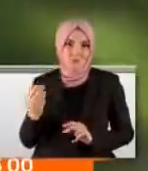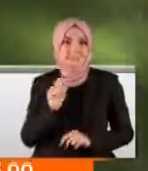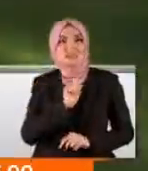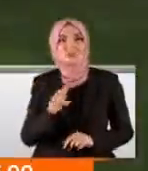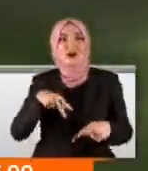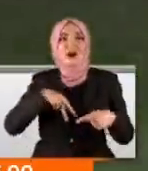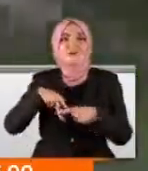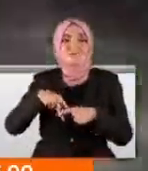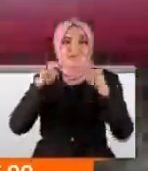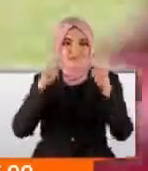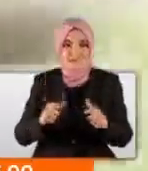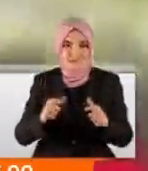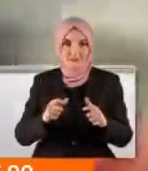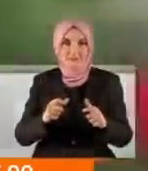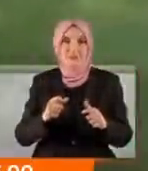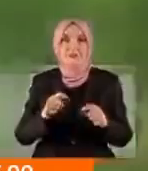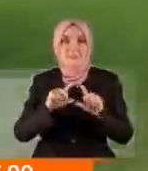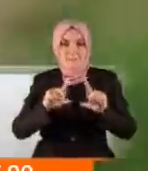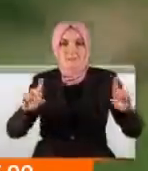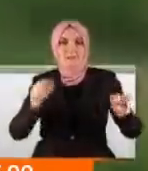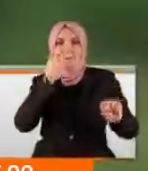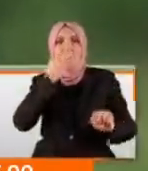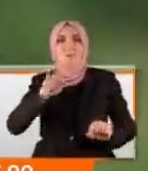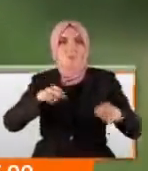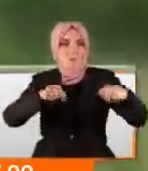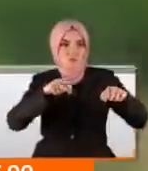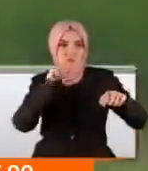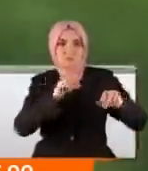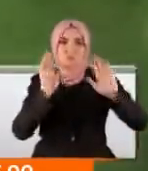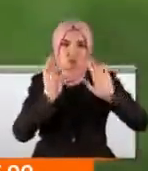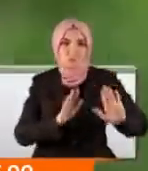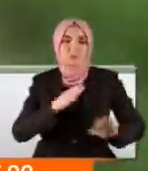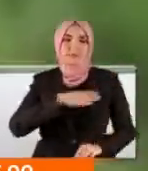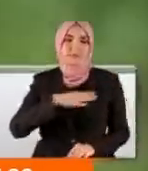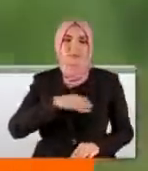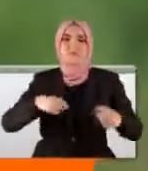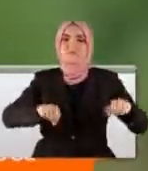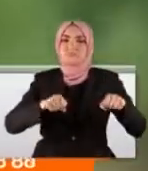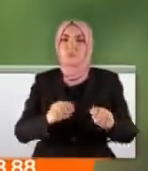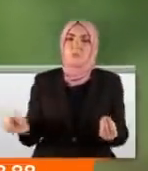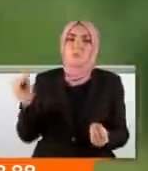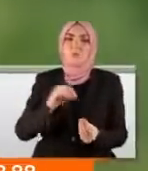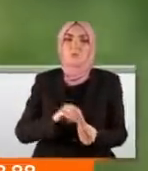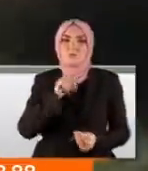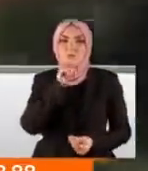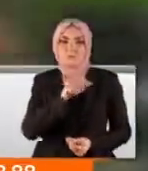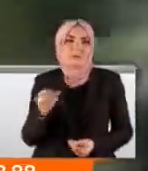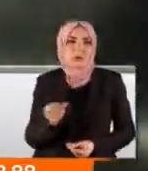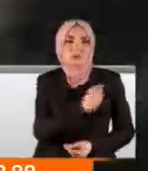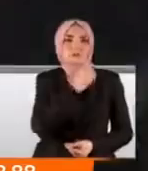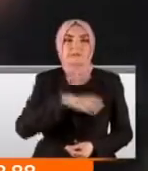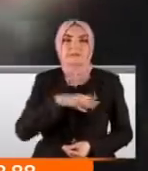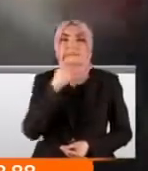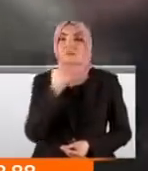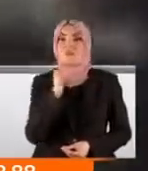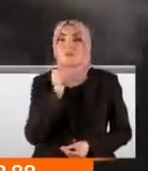ilçesinde plakasız bir motosikleti durdurmak istedi. Gaza basan sürücü polisten kaçmaya başladı. Kovalamaca yaklaşık 2 kilometre